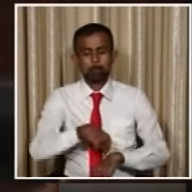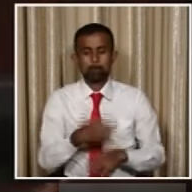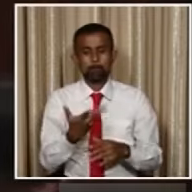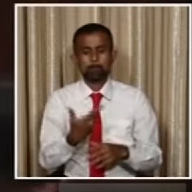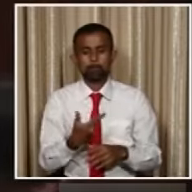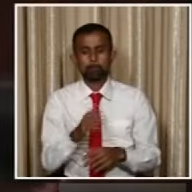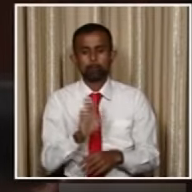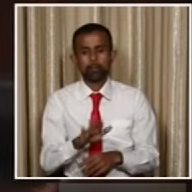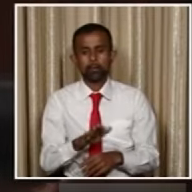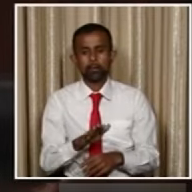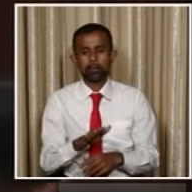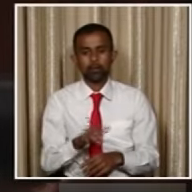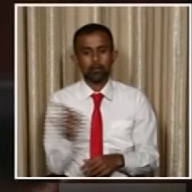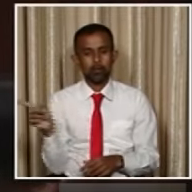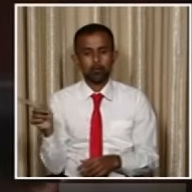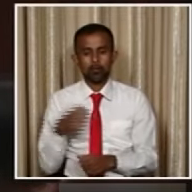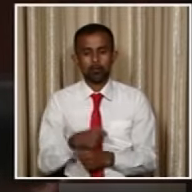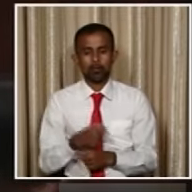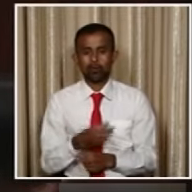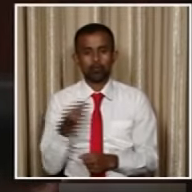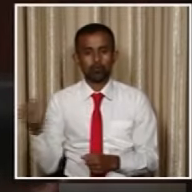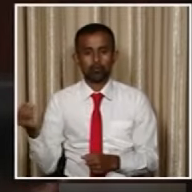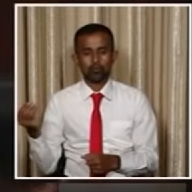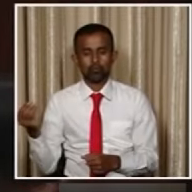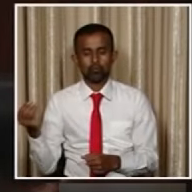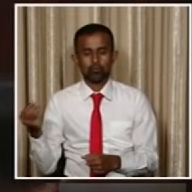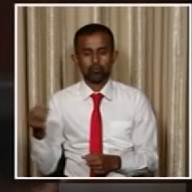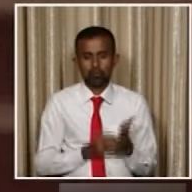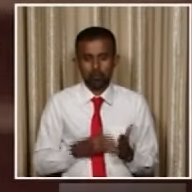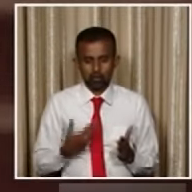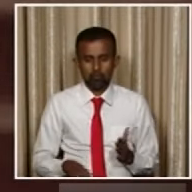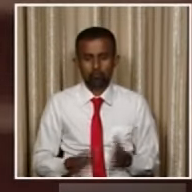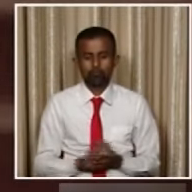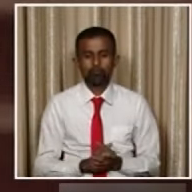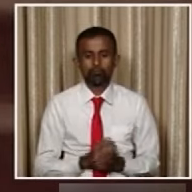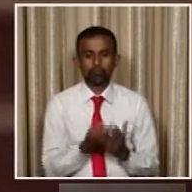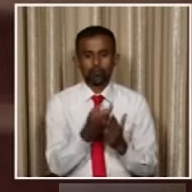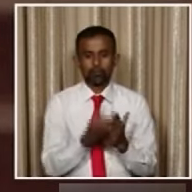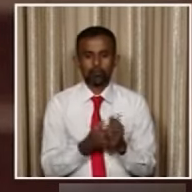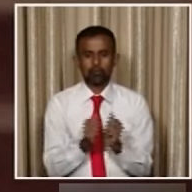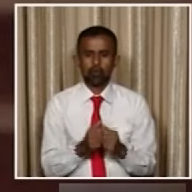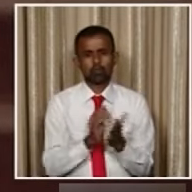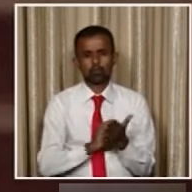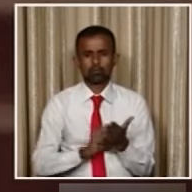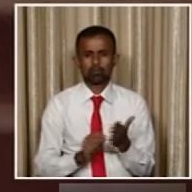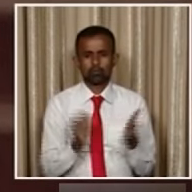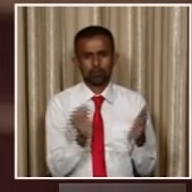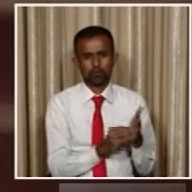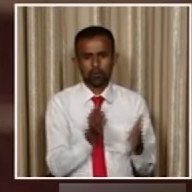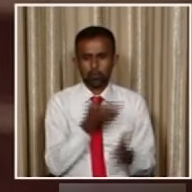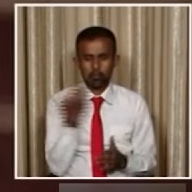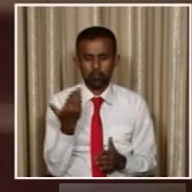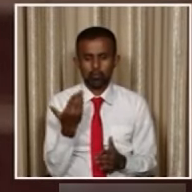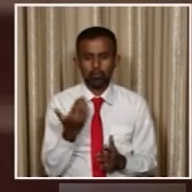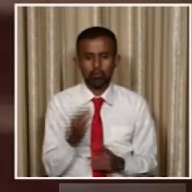තනතුරේ ඉඳීද මේ අයට ආණ්ඩුවක් ආවොත් කියන එක මං හිතනවා අහන්න ඕනි කියලා. ප්‍රතිපත්ති ප්‍රකාශවල ඕන දෙයක් ලියන්න පුළුවන්. නමුත්